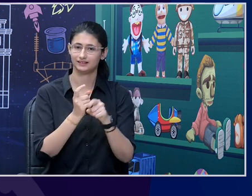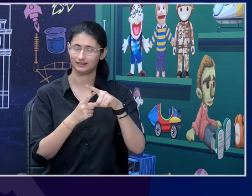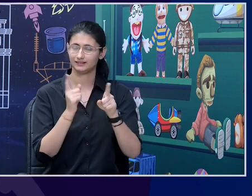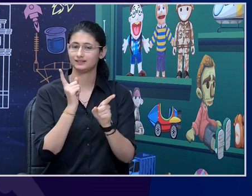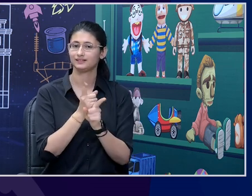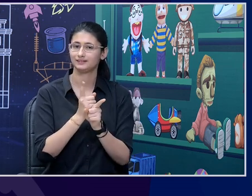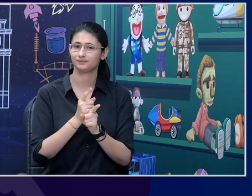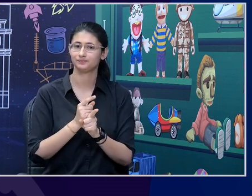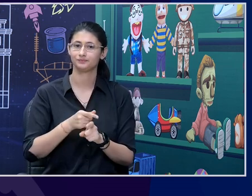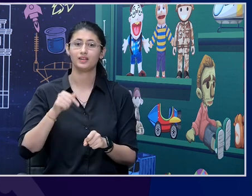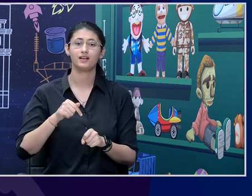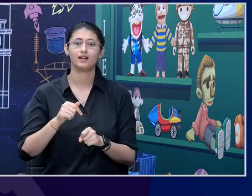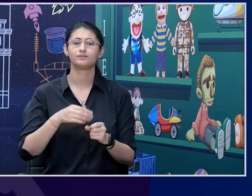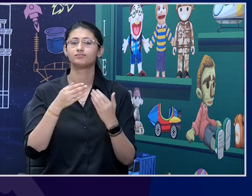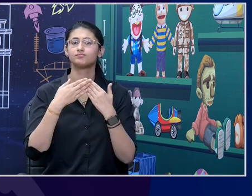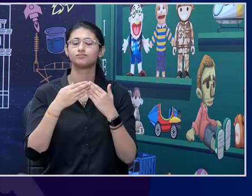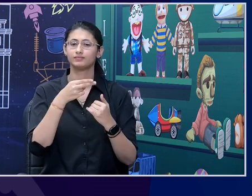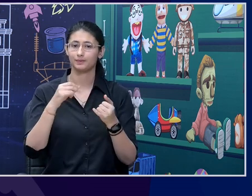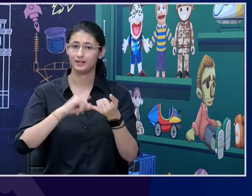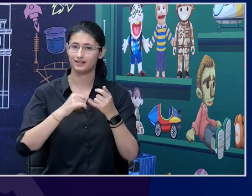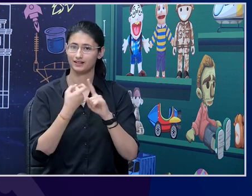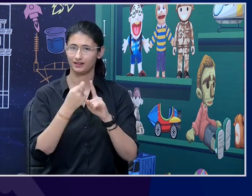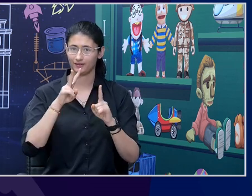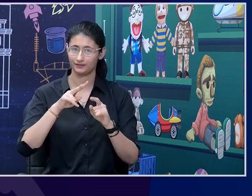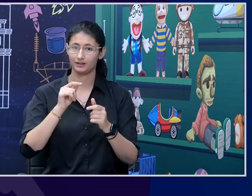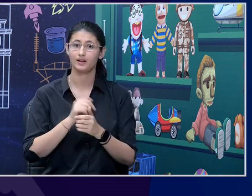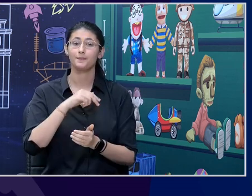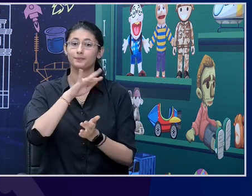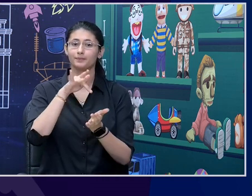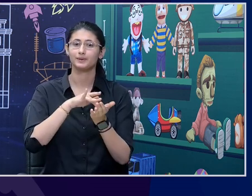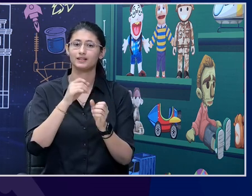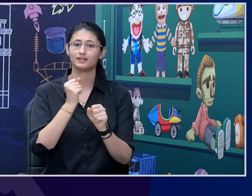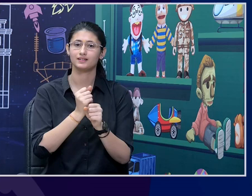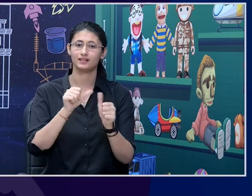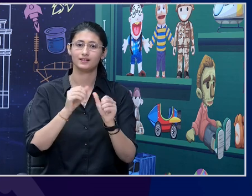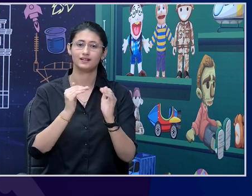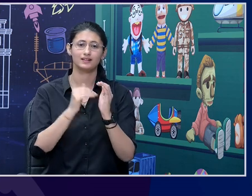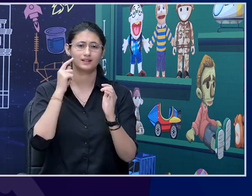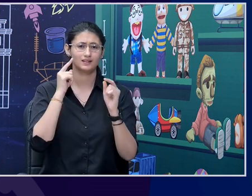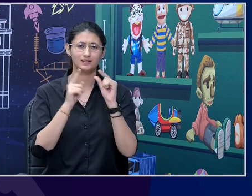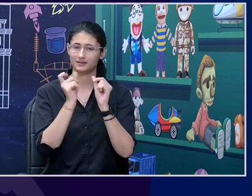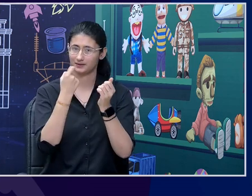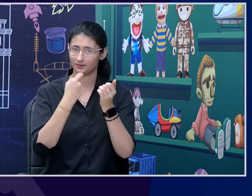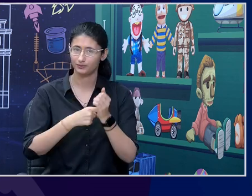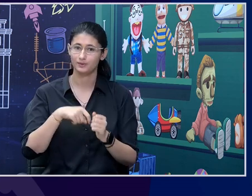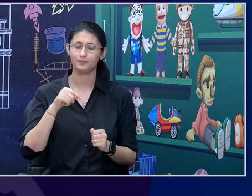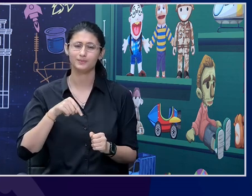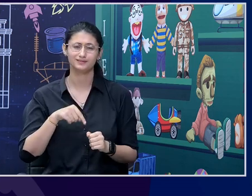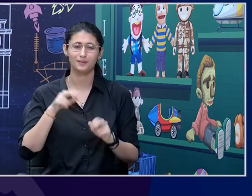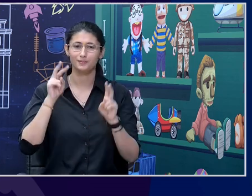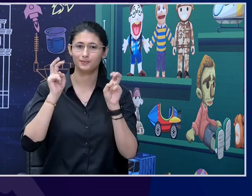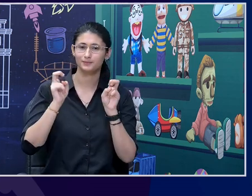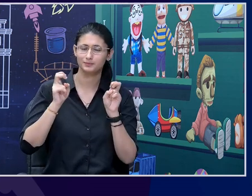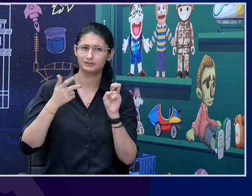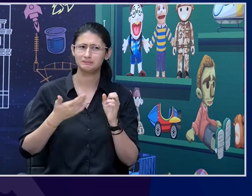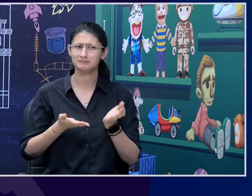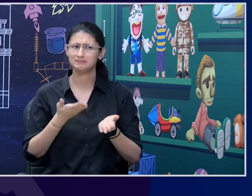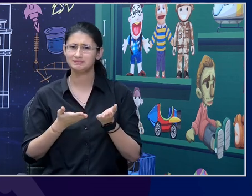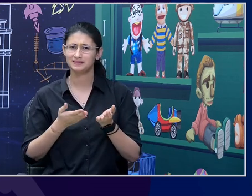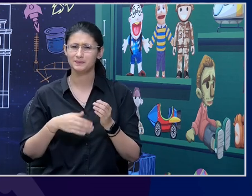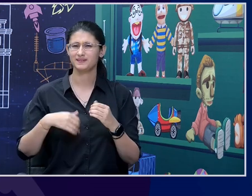एक ऐसा मुझे लग रहा है पार्ट का शीर्षक है की उसमें पढ़ कम खेल ज्यादा लग रहा है और इंक्लूसिव क्लासरूम भी है